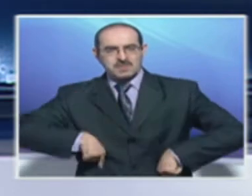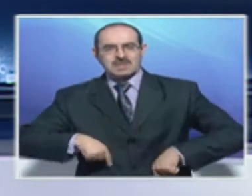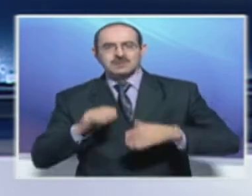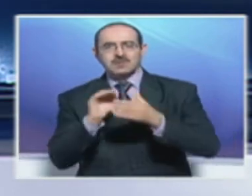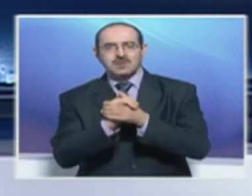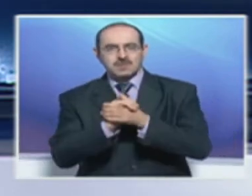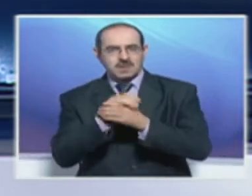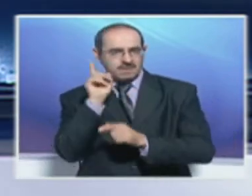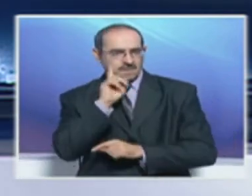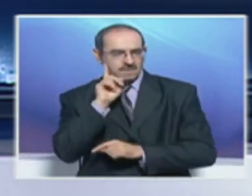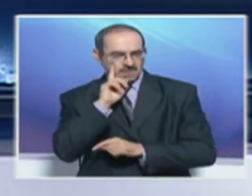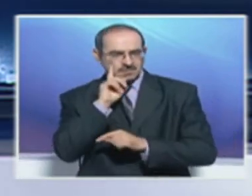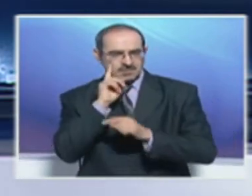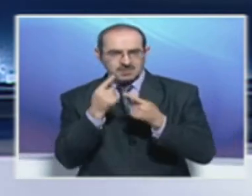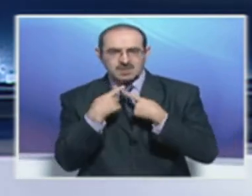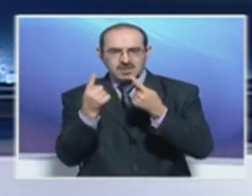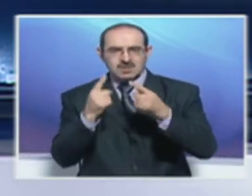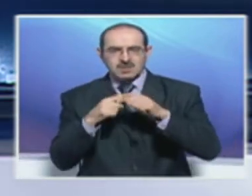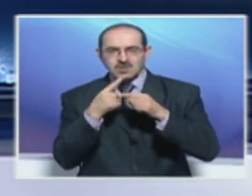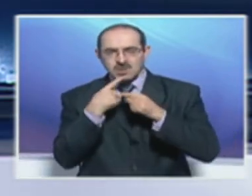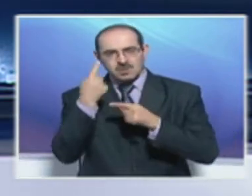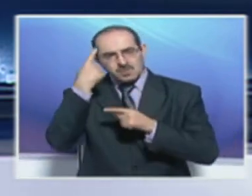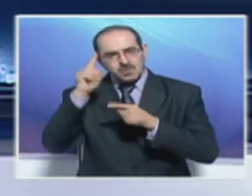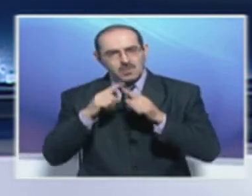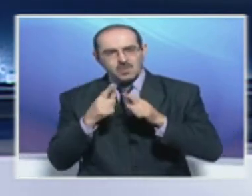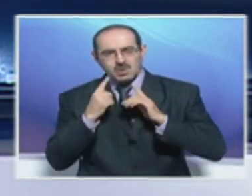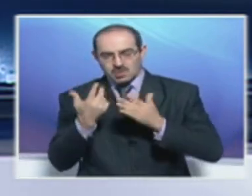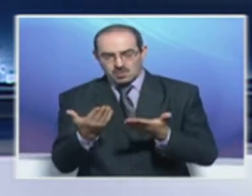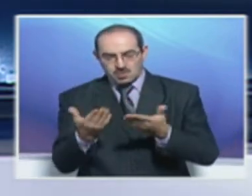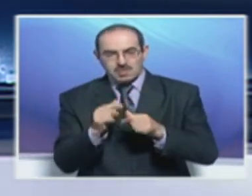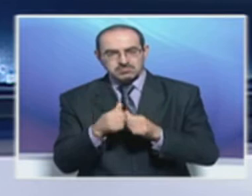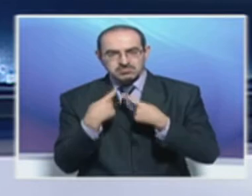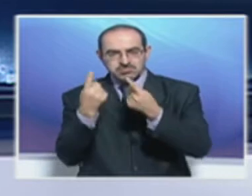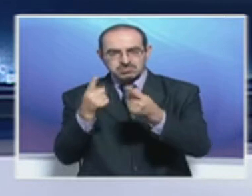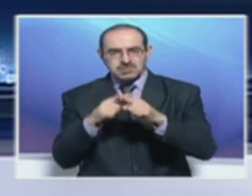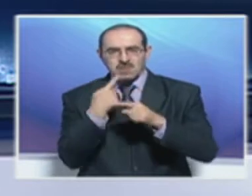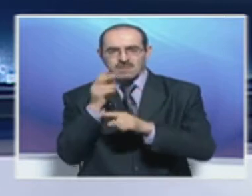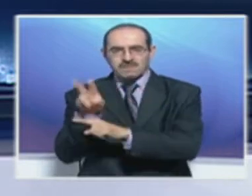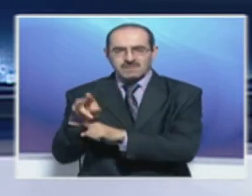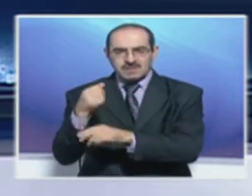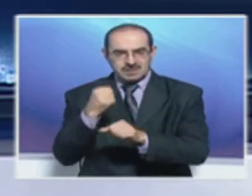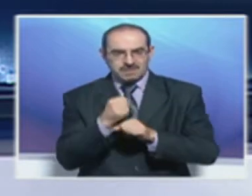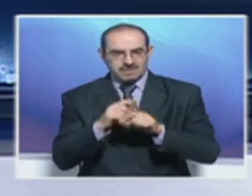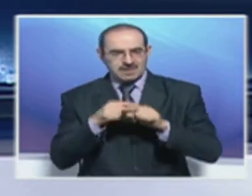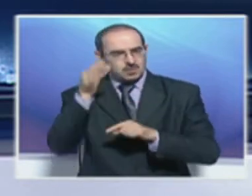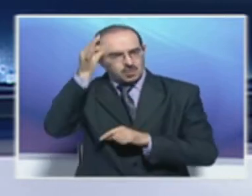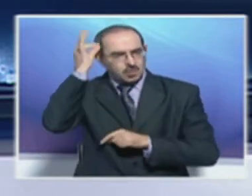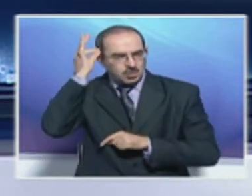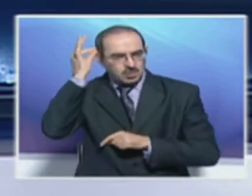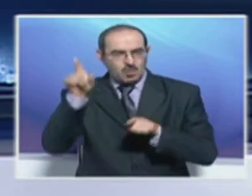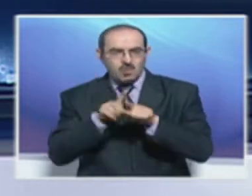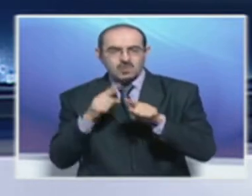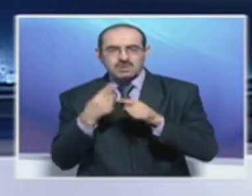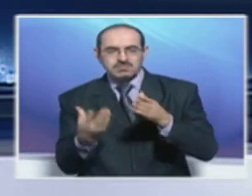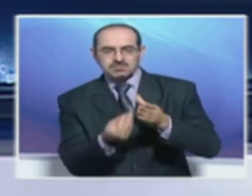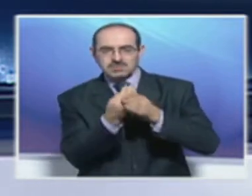التضامن الوطني والأسرة وقضايا المرأة غنية إيداليا ابتداء من اليوم تقوم بزيارة عمل إلى تونس، تندرج